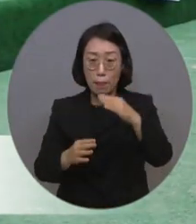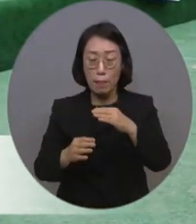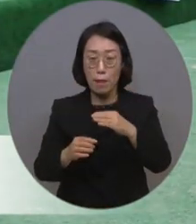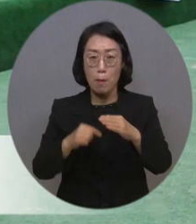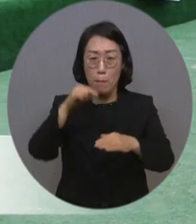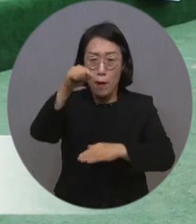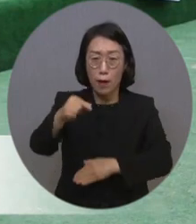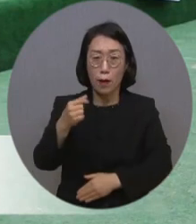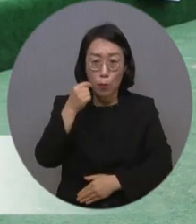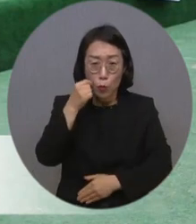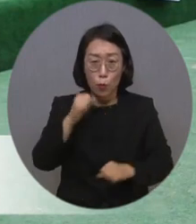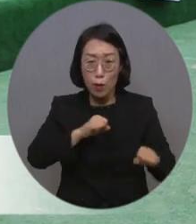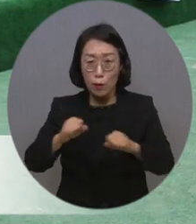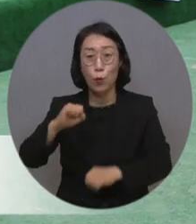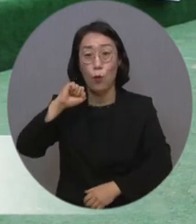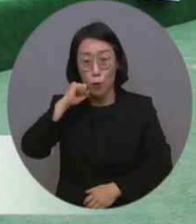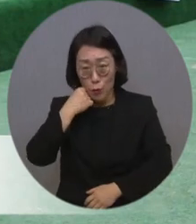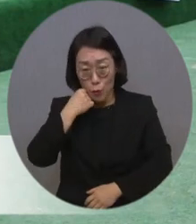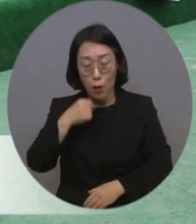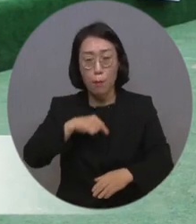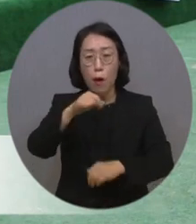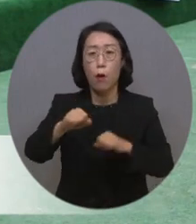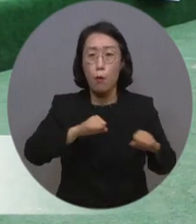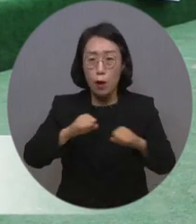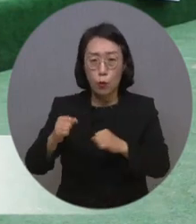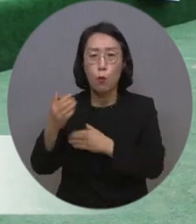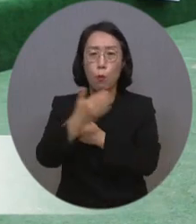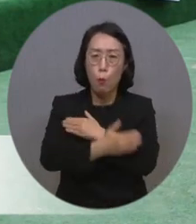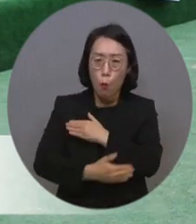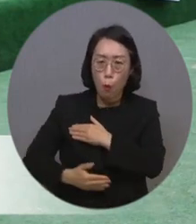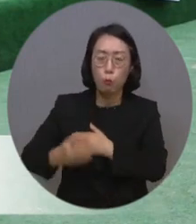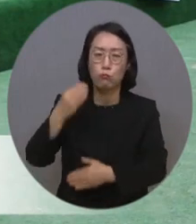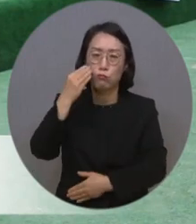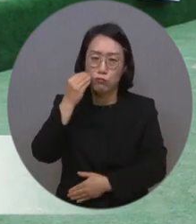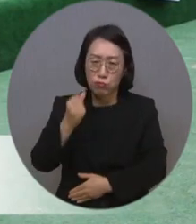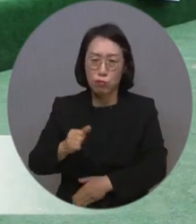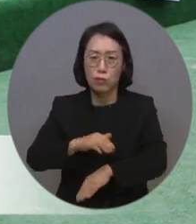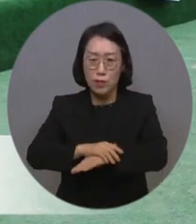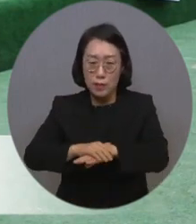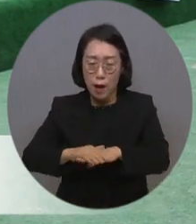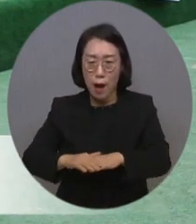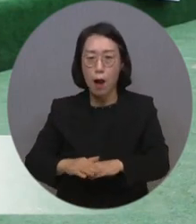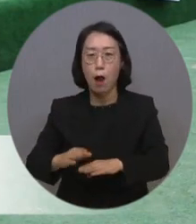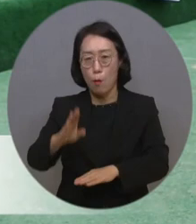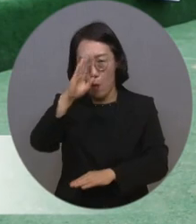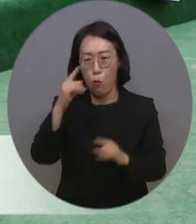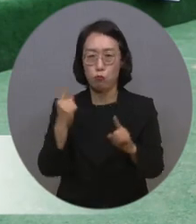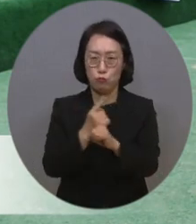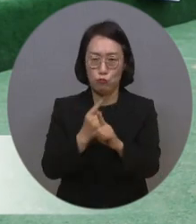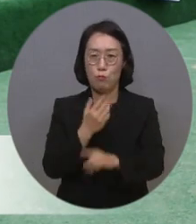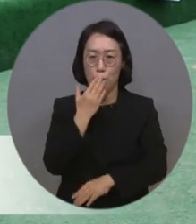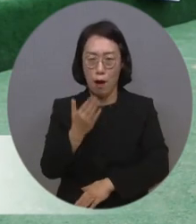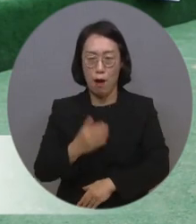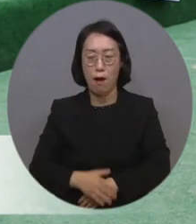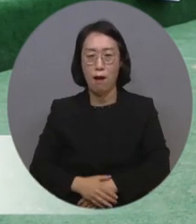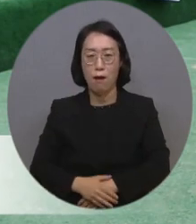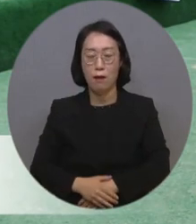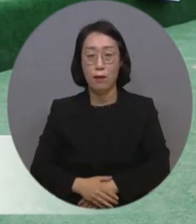하잖아요 밖에 나와서 활동을 해야지만 모든 근육이 활성화가 되었고 치유가 빨리 됩니다 그래서